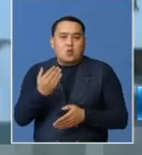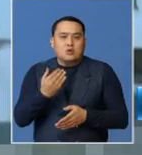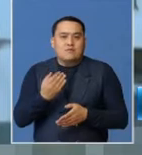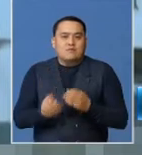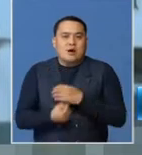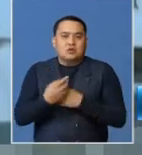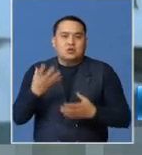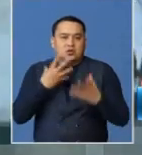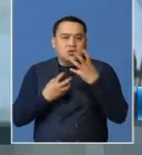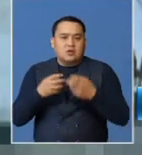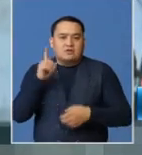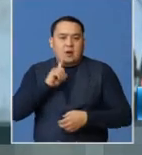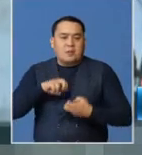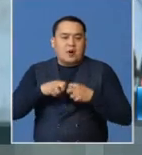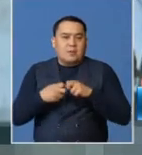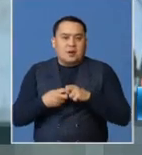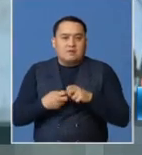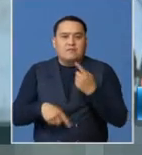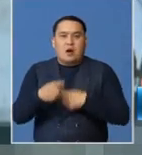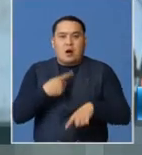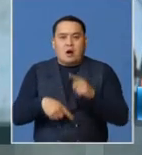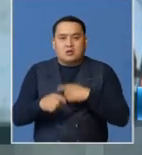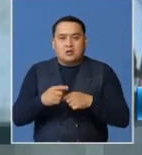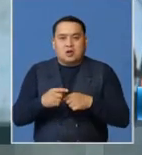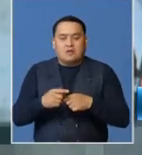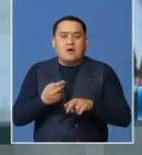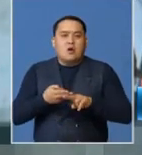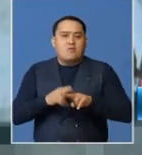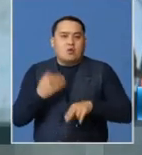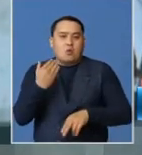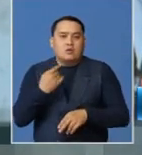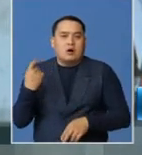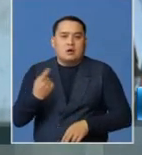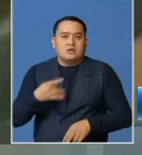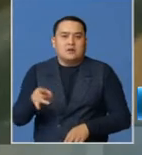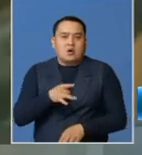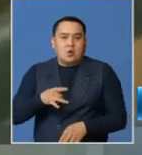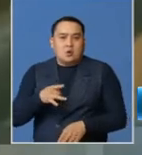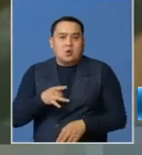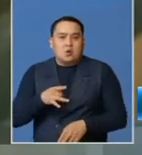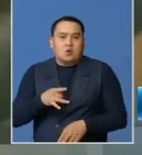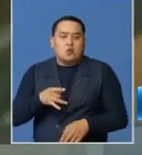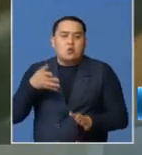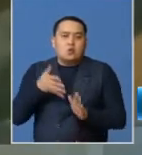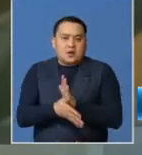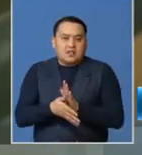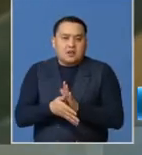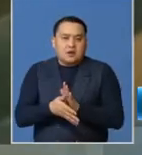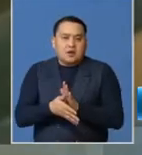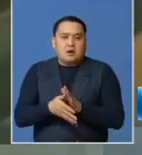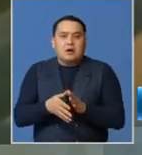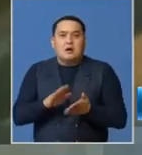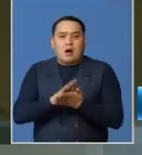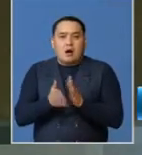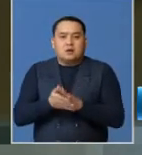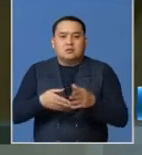них возникли сезонные проблемы с возвратом подвижного состава. Тем временем хозяйства региона терпят убытки. Контракты